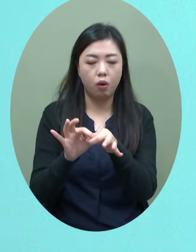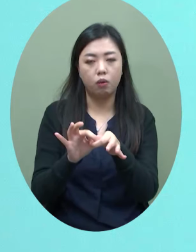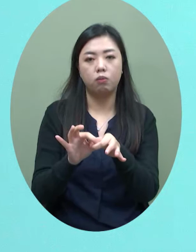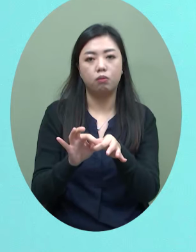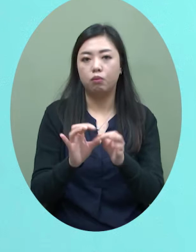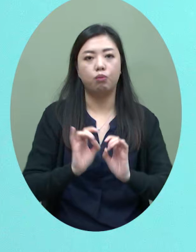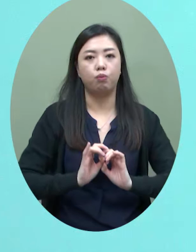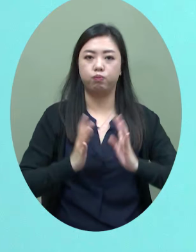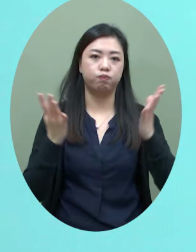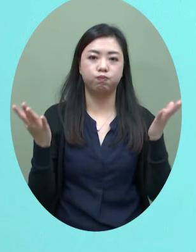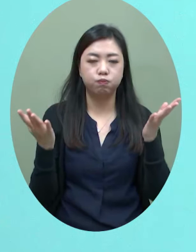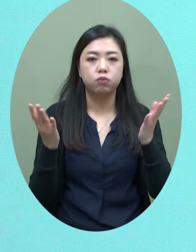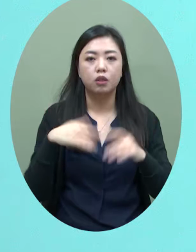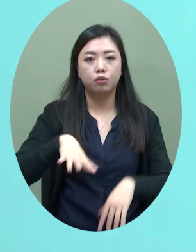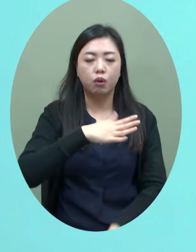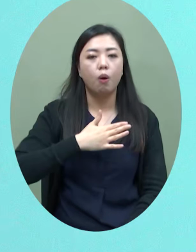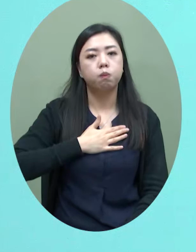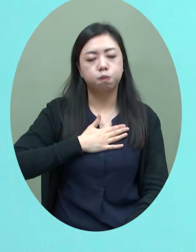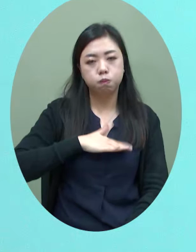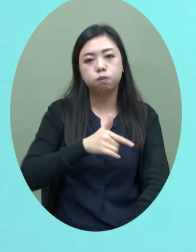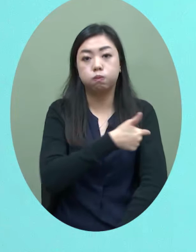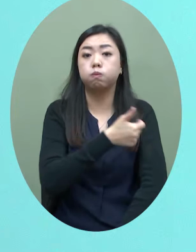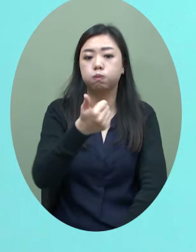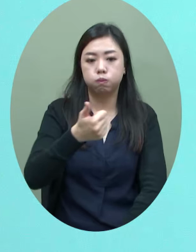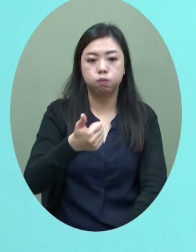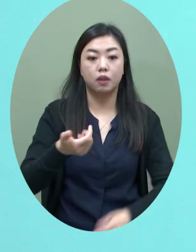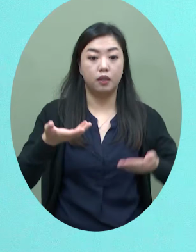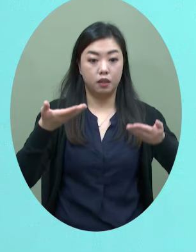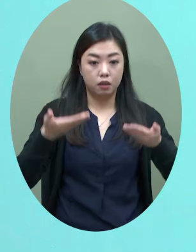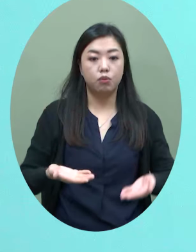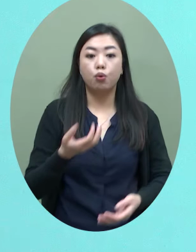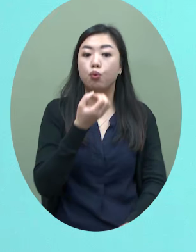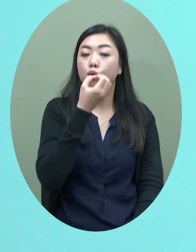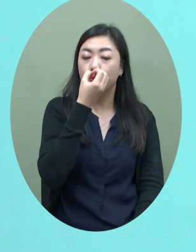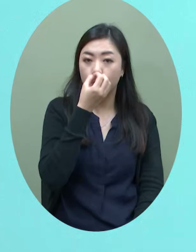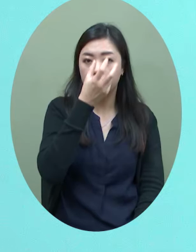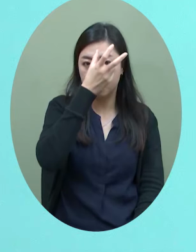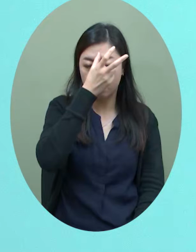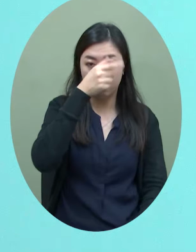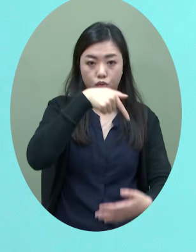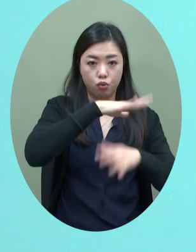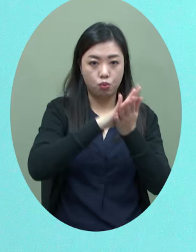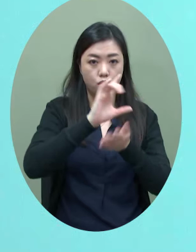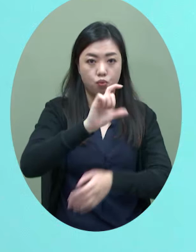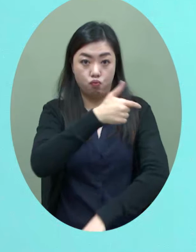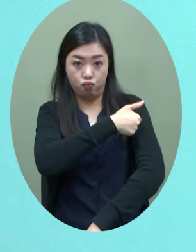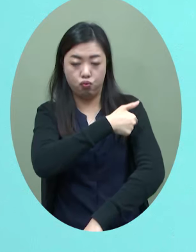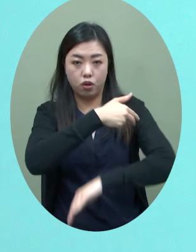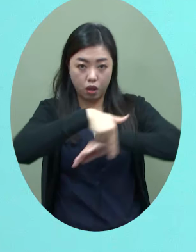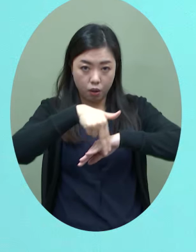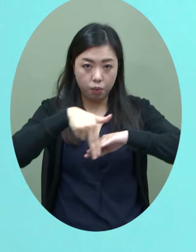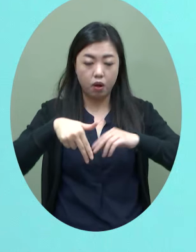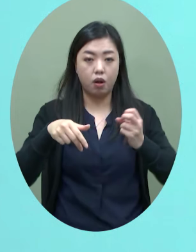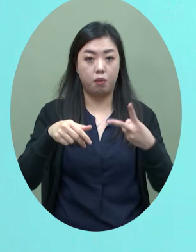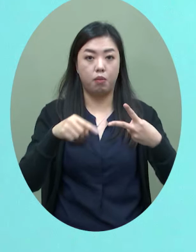咧係可以放心去接種呢啲疫苗，因為今日喺香港政府嘅疫苗接種計劃下邊嘅兩